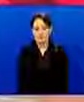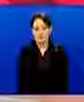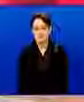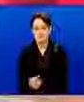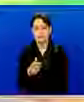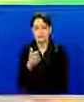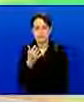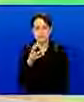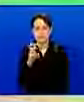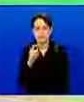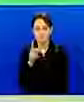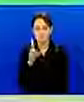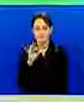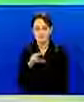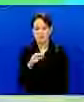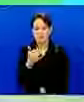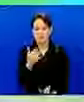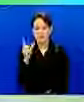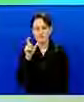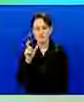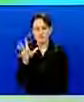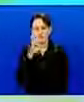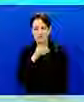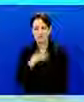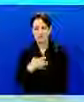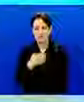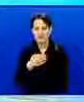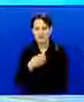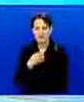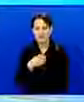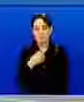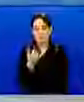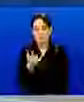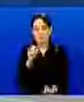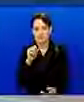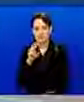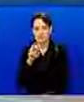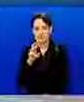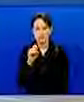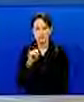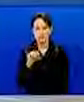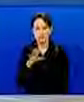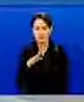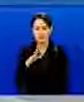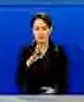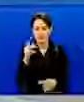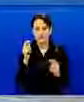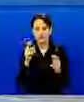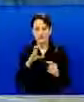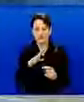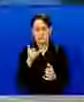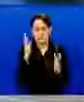Геомагнитті толқындар қазір әлемді алаңдатуда. Күні кеше ғана Кариб теңізі жағалауында алапат дауылдың көтерілуі осымен байланысты